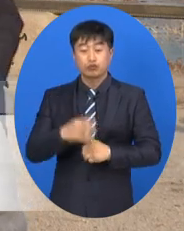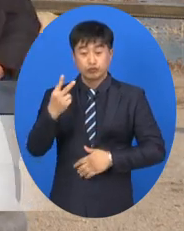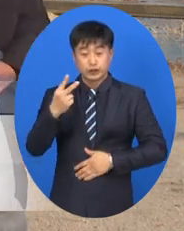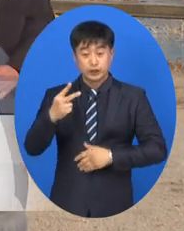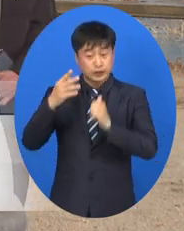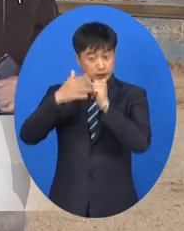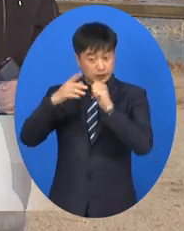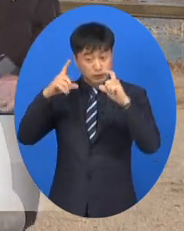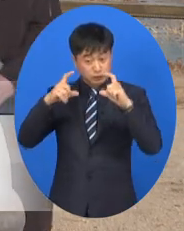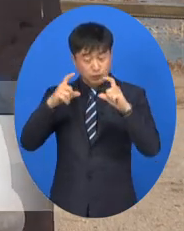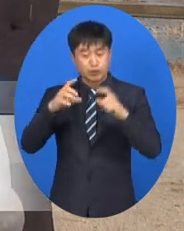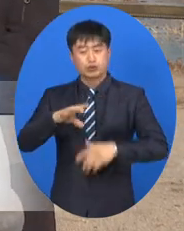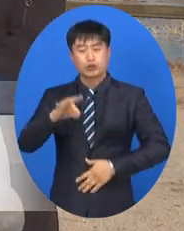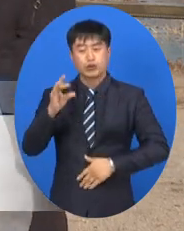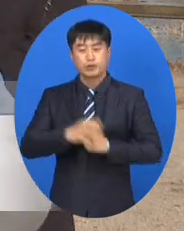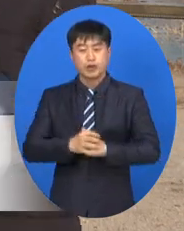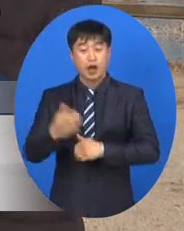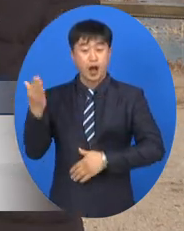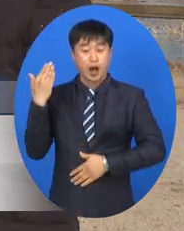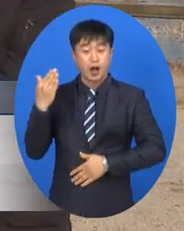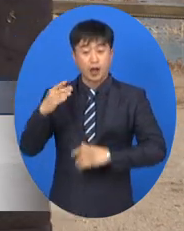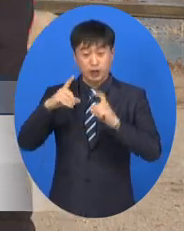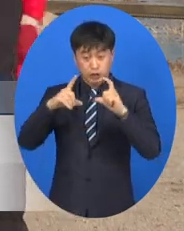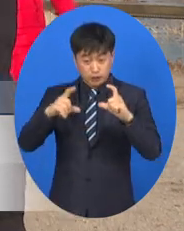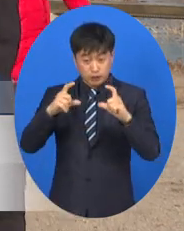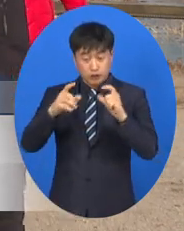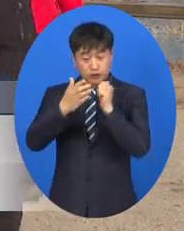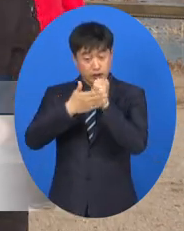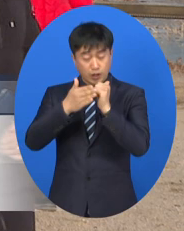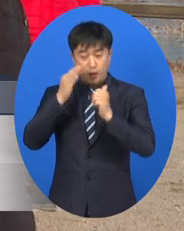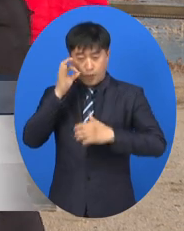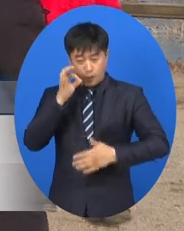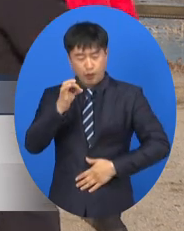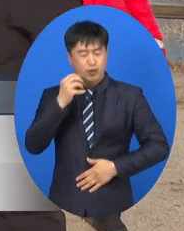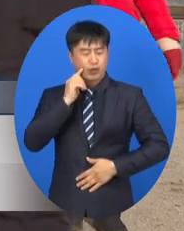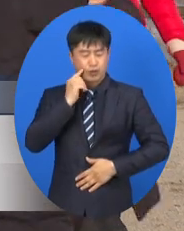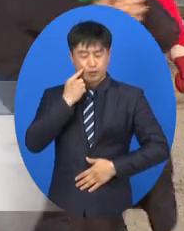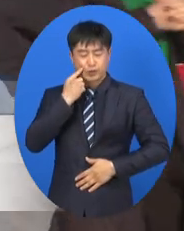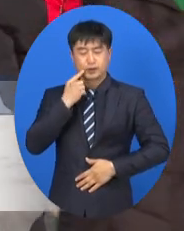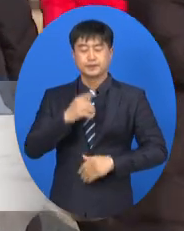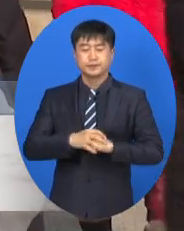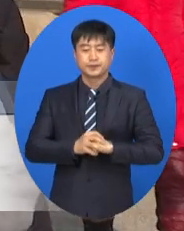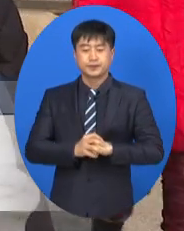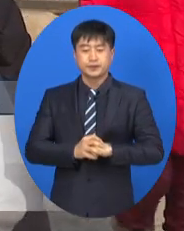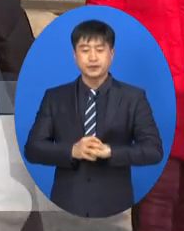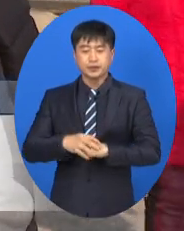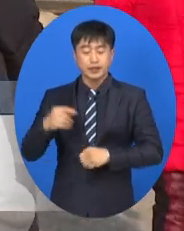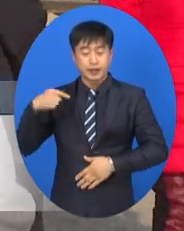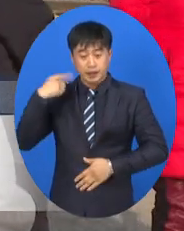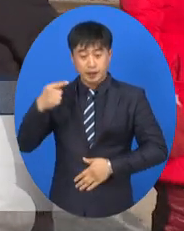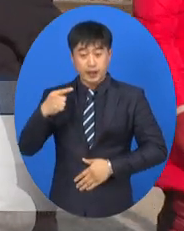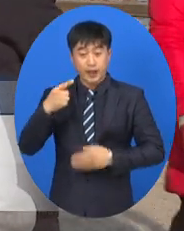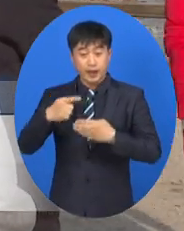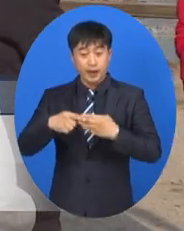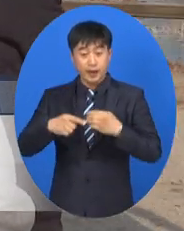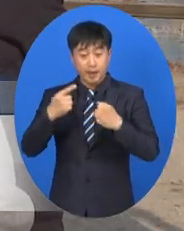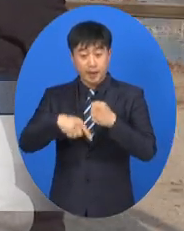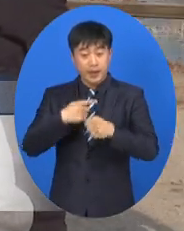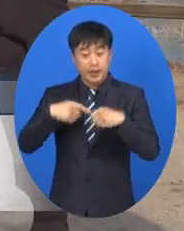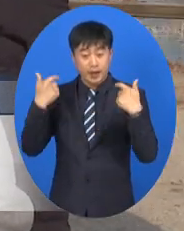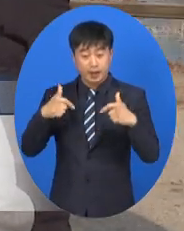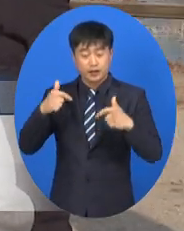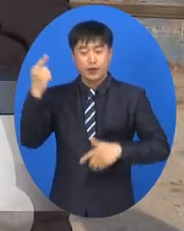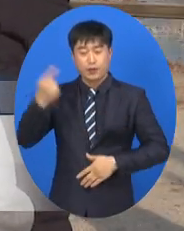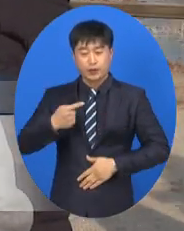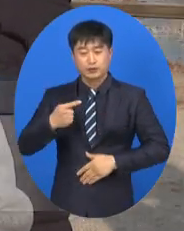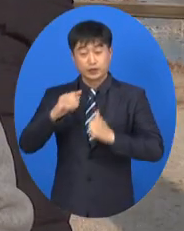거는 처음인데요. 아까 찍어주신 사진을 보니까 너무 잘 이쁘게 잘 나왔고요. 나중에 뭐 매년마다 와가지고